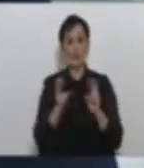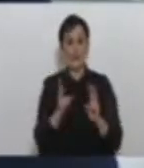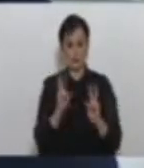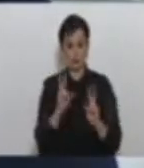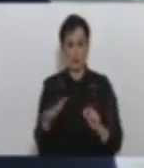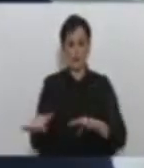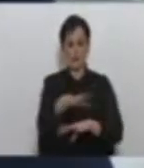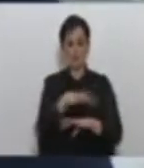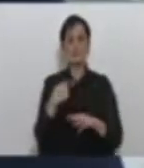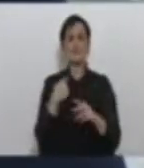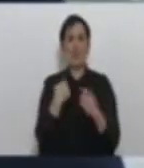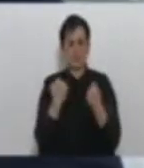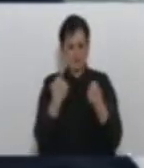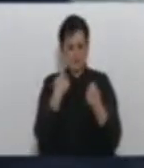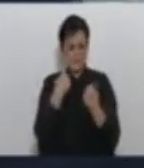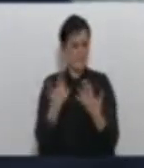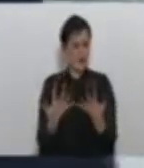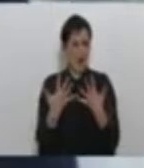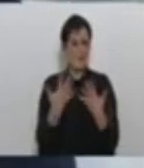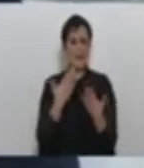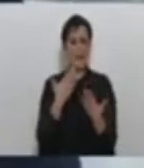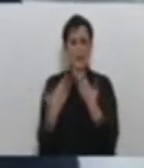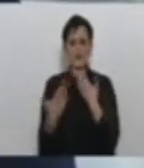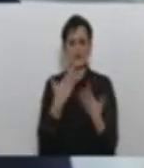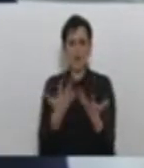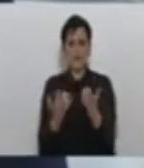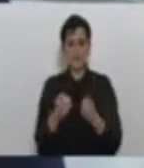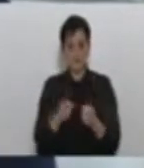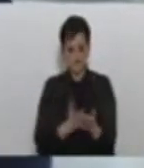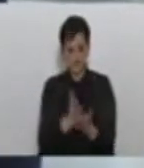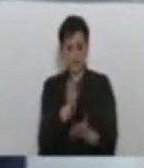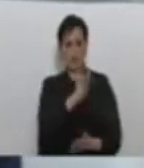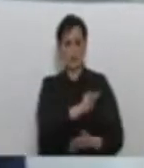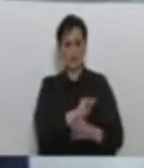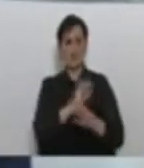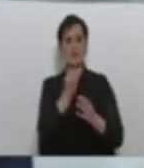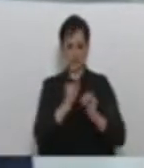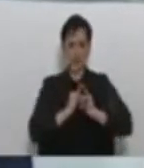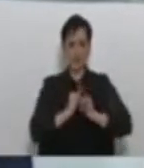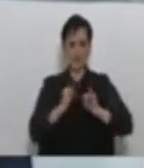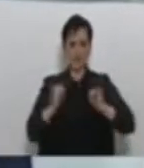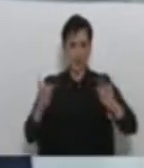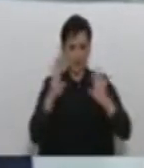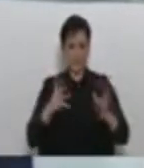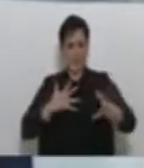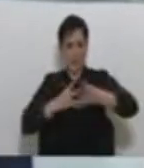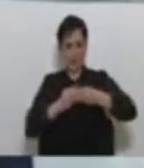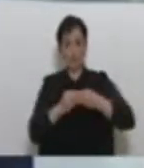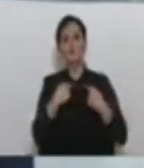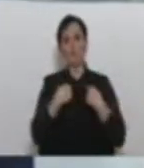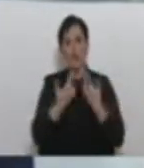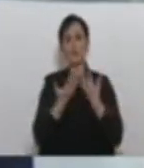ძალიან მკაფიო გზავნილი იმის შესახებ, რომ ამ მიმართულებით მუშაობა კიდევ უფრო გაფართოვდება და ჩვენ უფრო